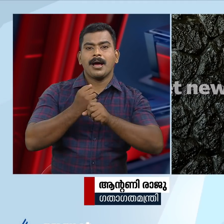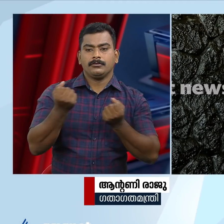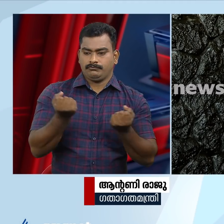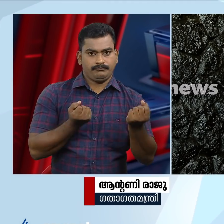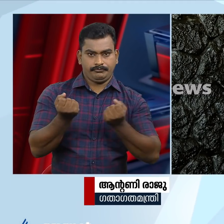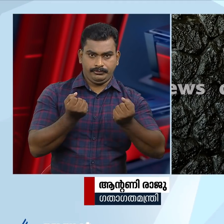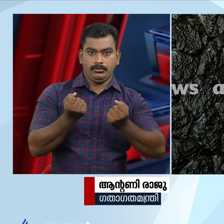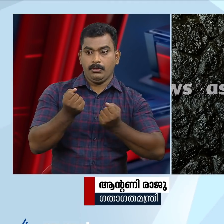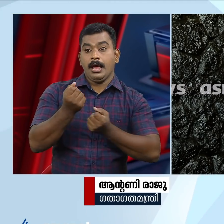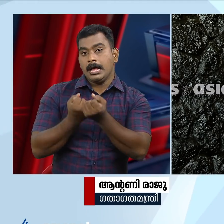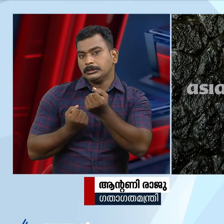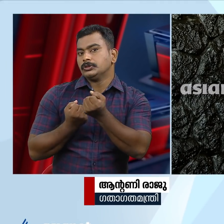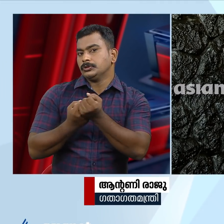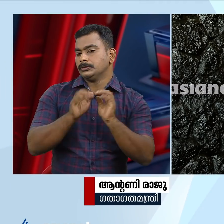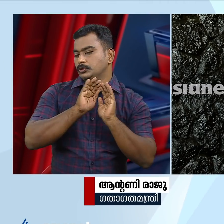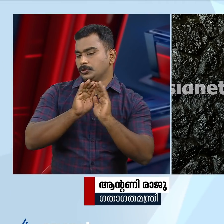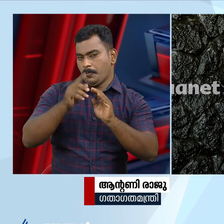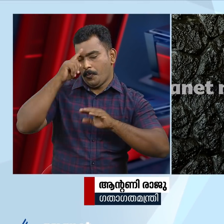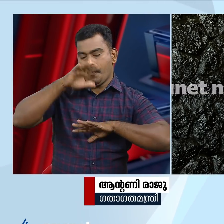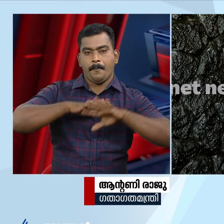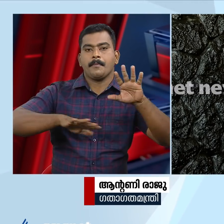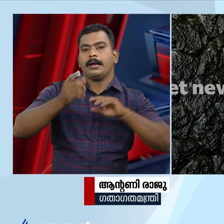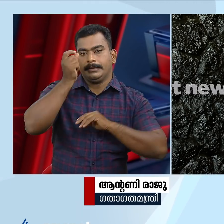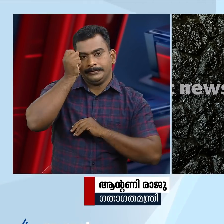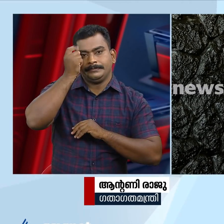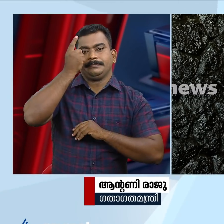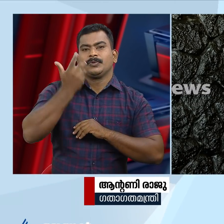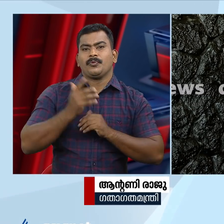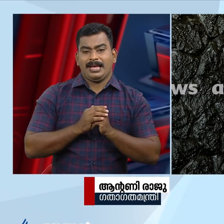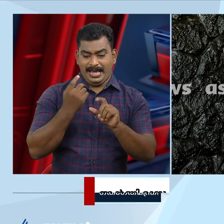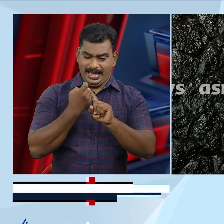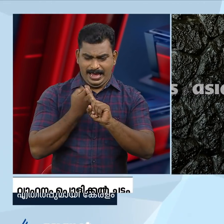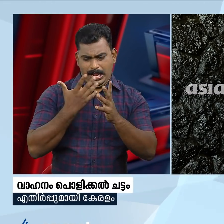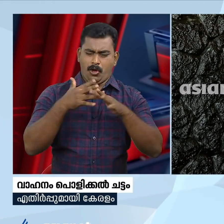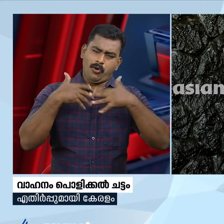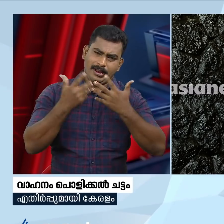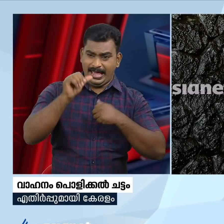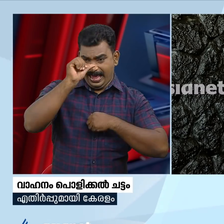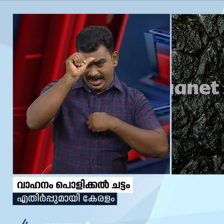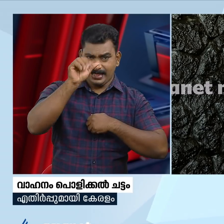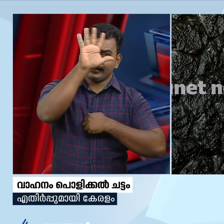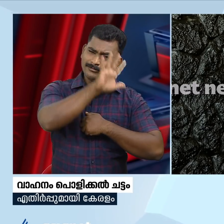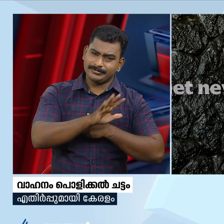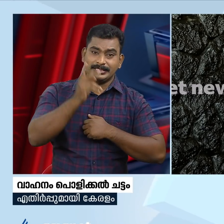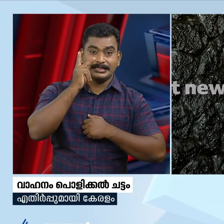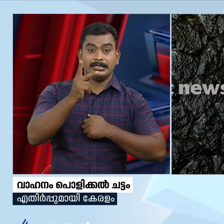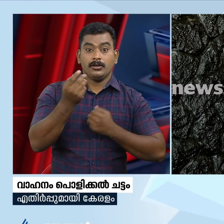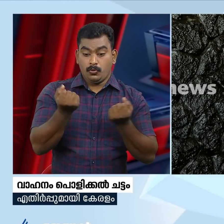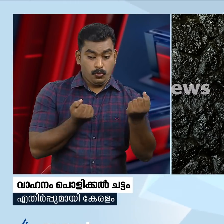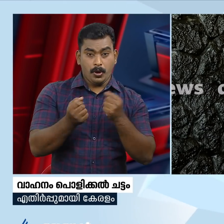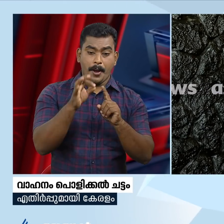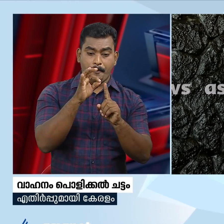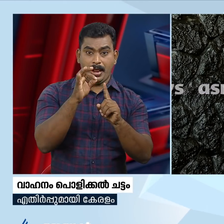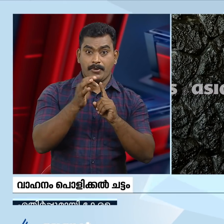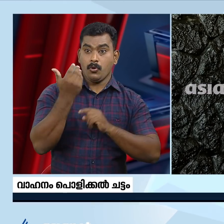പദ്ധതിയുടെ ഭാഗമായിട്ടാണ് പൊതുവെ നമുക്കൊക്കെ കാണാൻ കഴിയുന്നത്. കാരണം കേരളത്തിൽ നിന്നല്ല, പൊതുവെ എടുത്താൽ ഇപ്പോൾ സ്വകാര്യ വാഹനങ്ങൾ 20 വർഷം എന്ന്